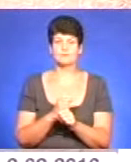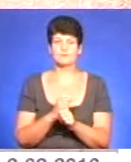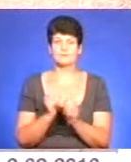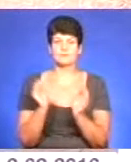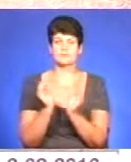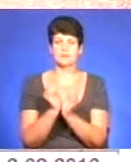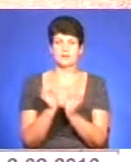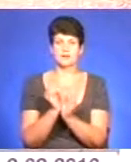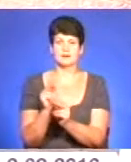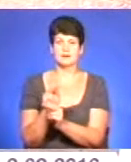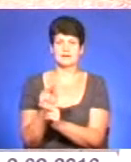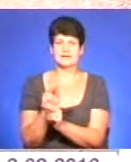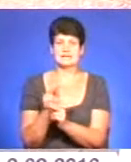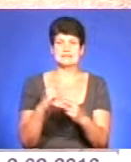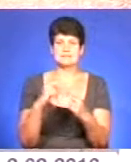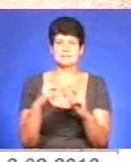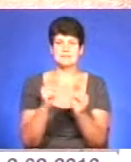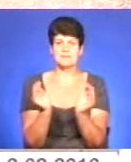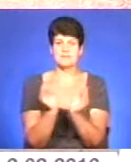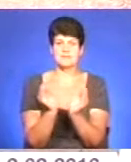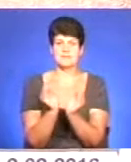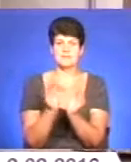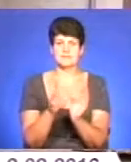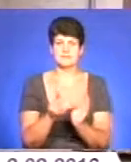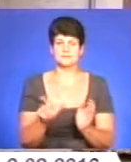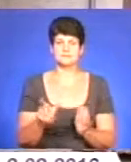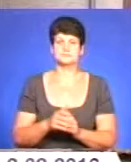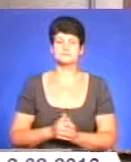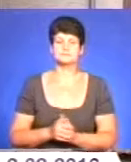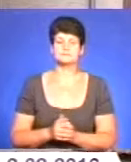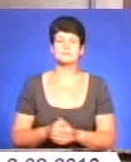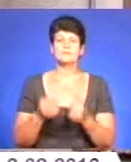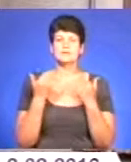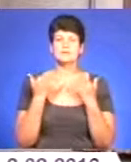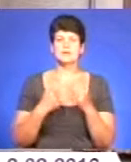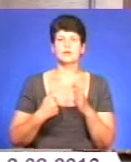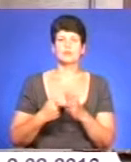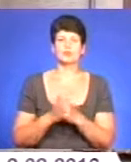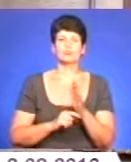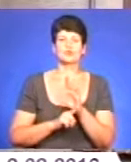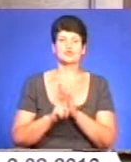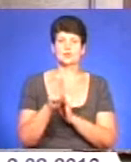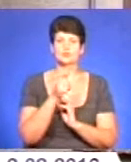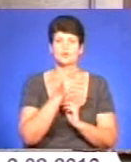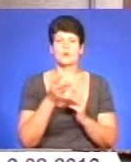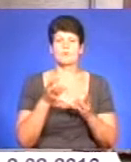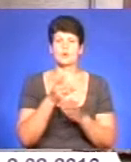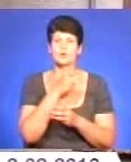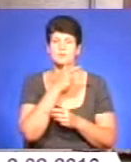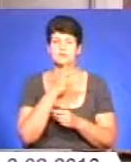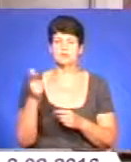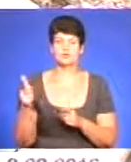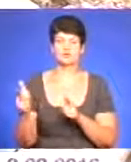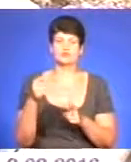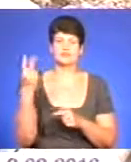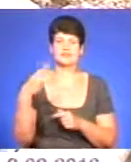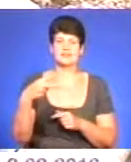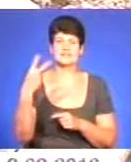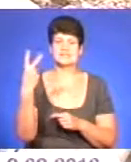ремонтами, замінами невеликих ділянок. Наразі до початку опалювального періоду готові 22